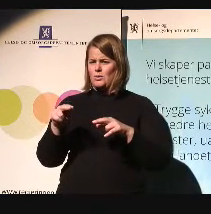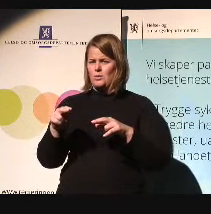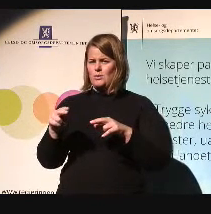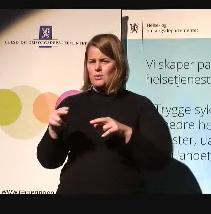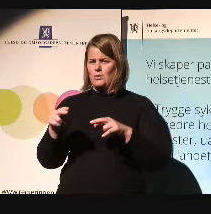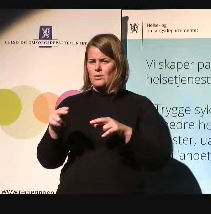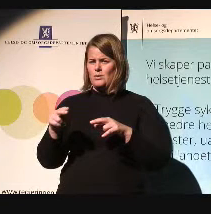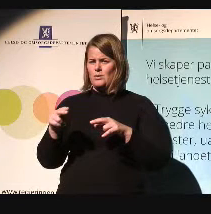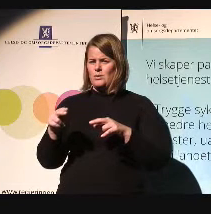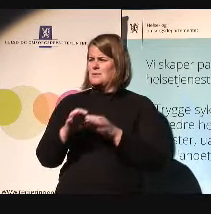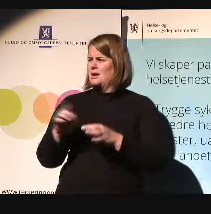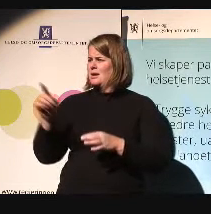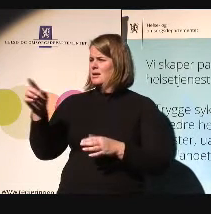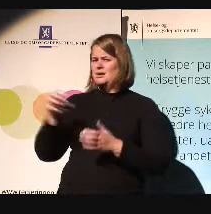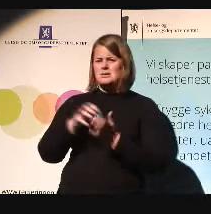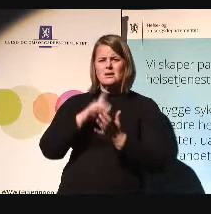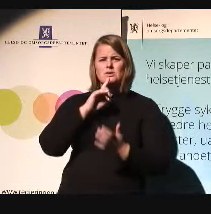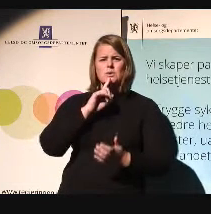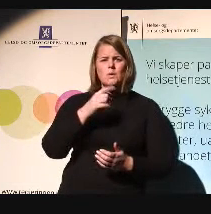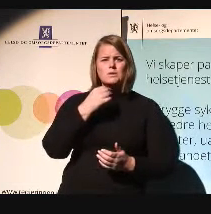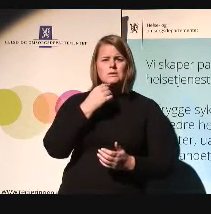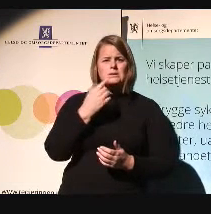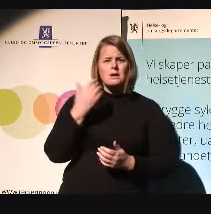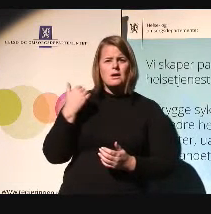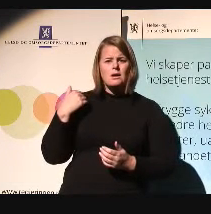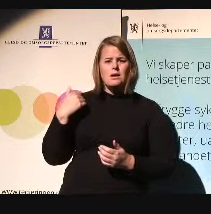som statsråden var innom her.